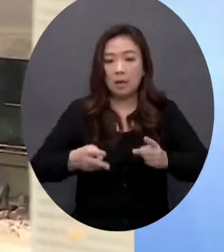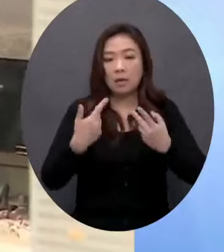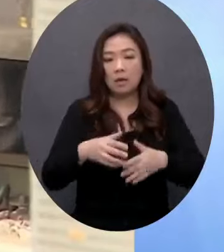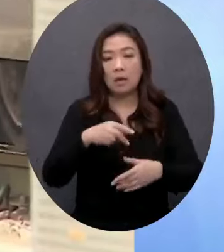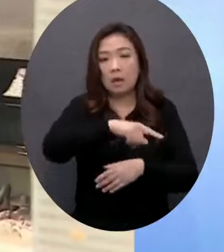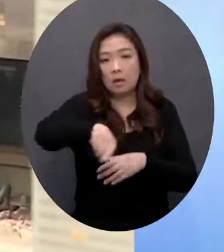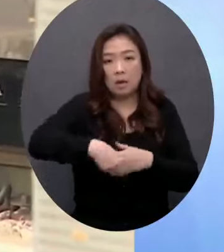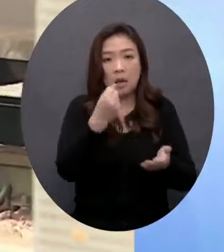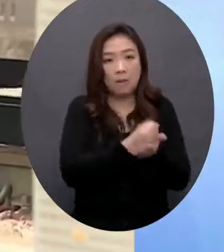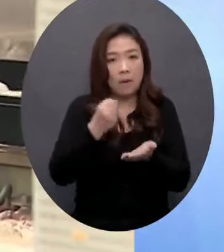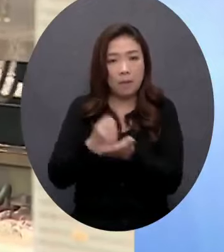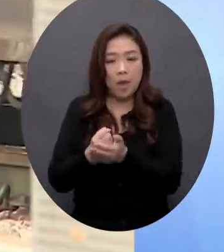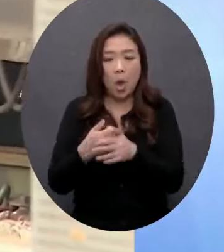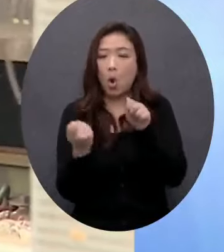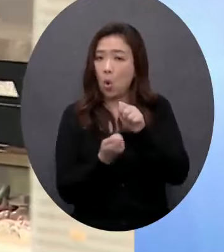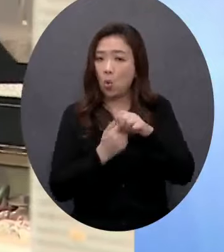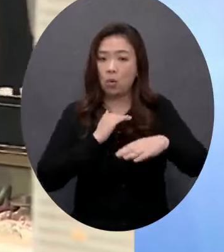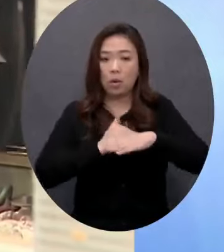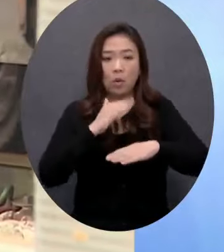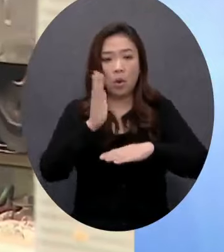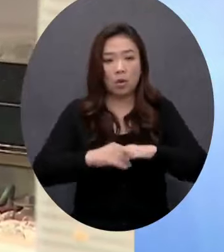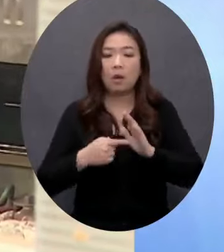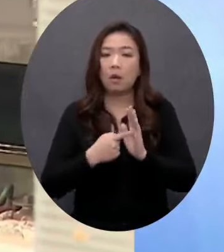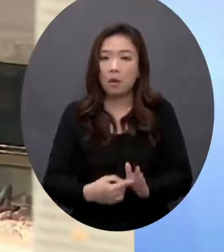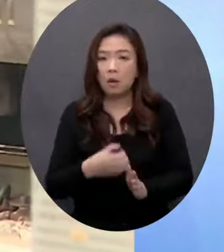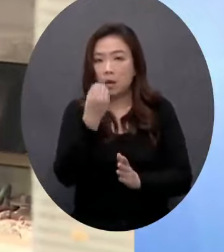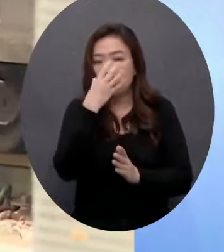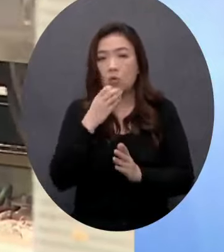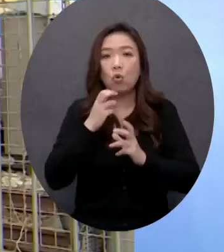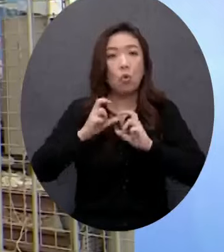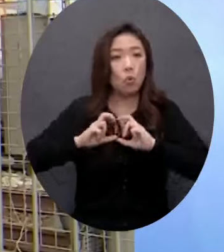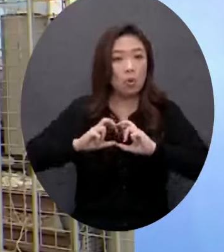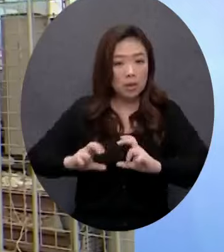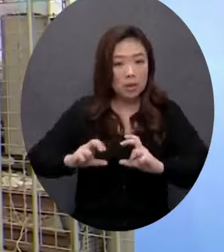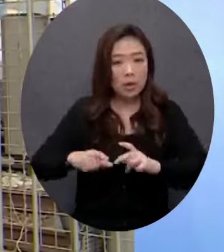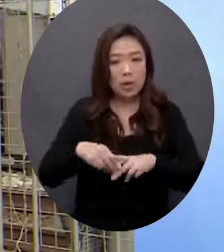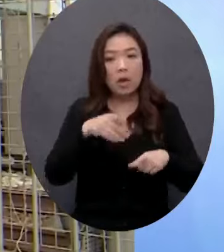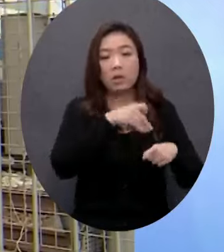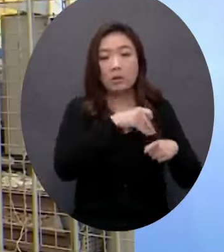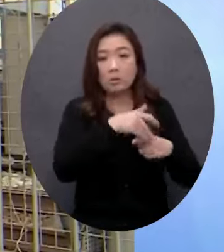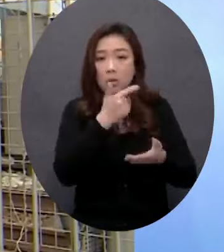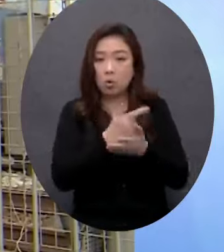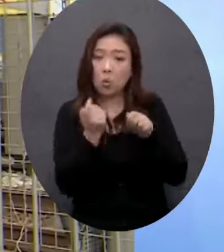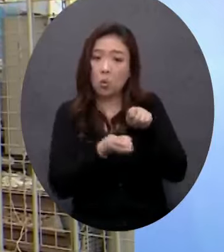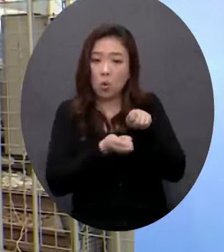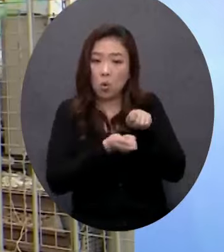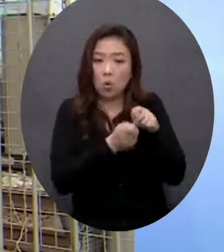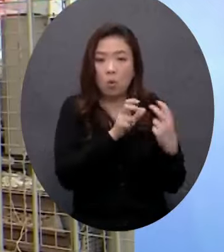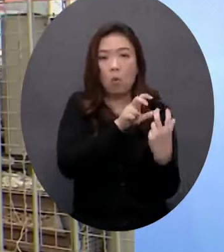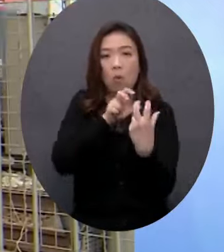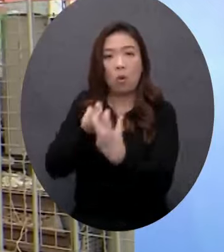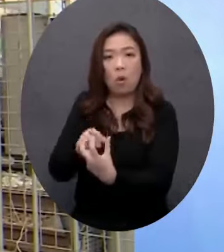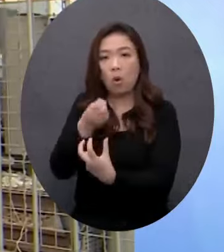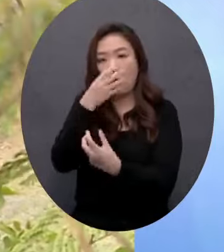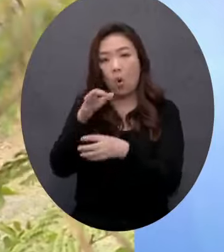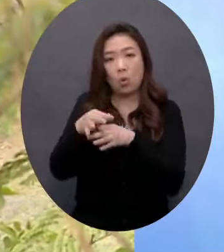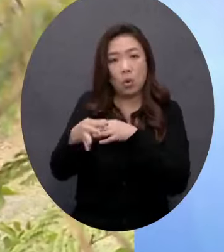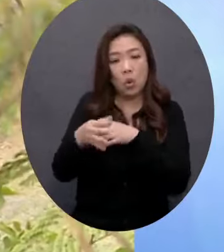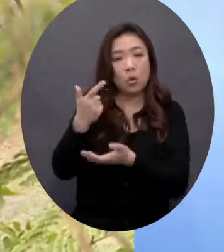检的罗湖口岸，然后实现这一个港东铁从深圳的核心区罗湖直达港岛的核心区只